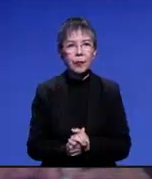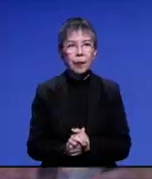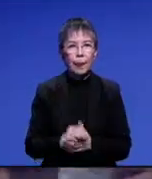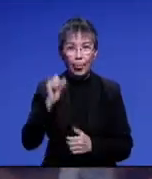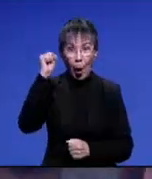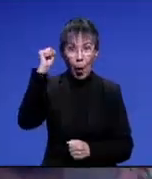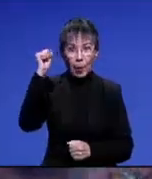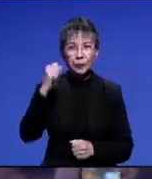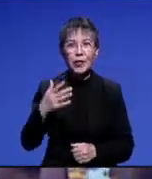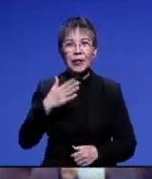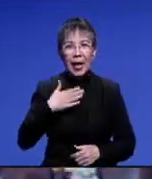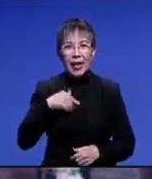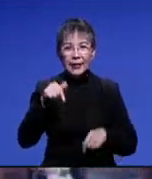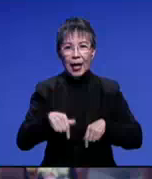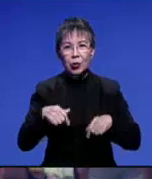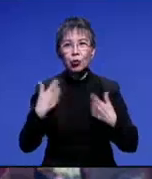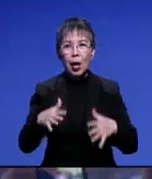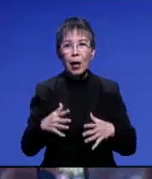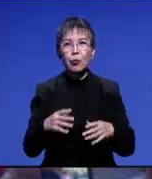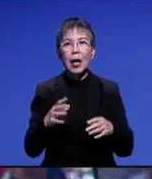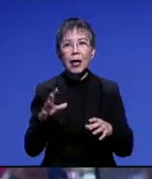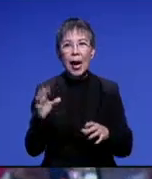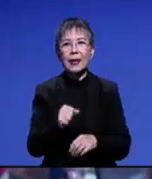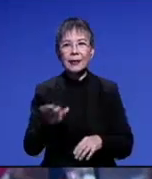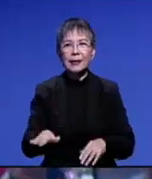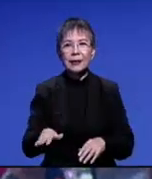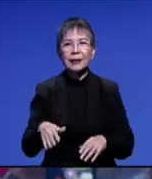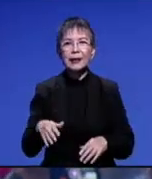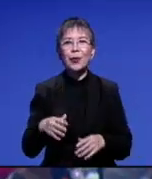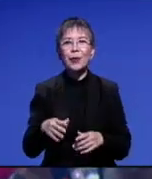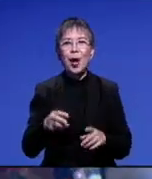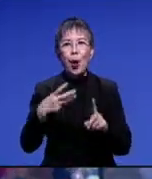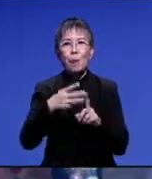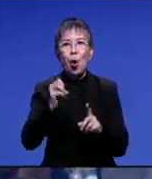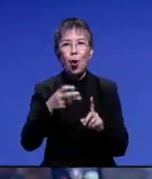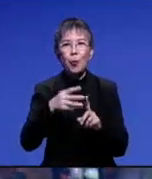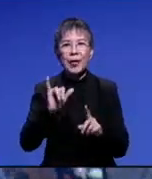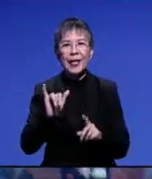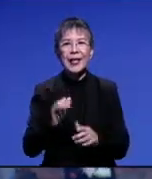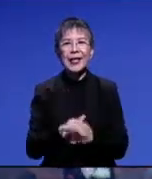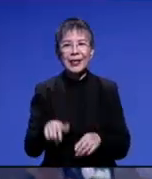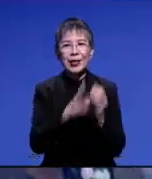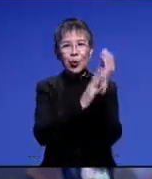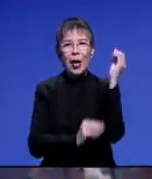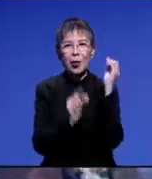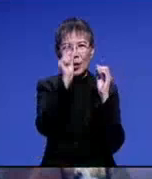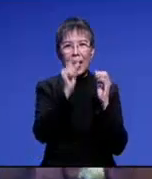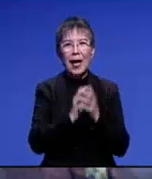Yo, saya sekarang sudah punya anak yang namanya Bobi Nasution di Sumatera